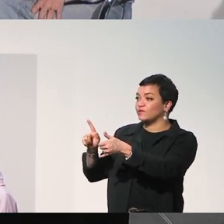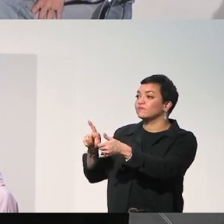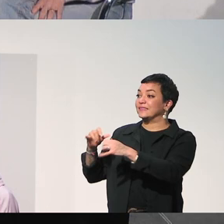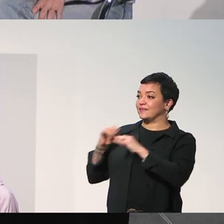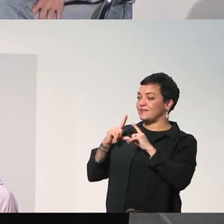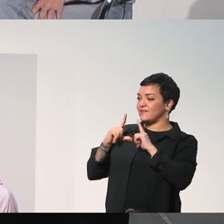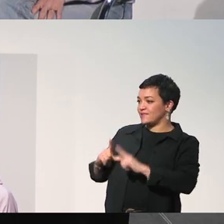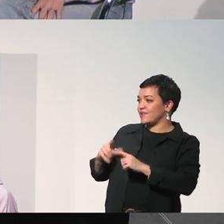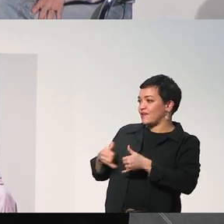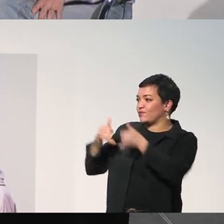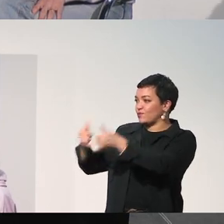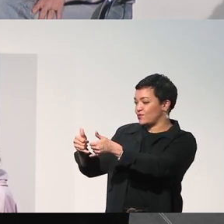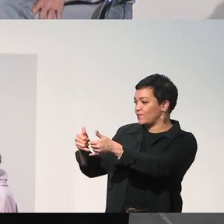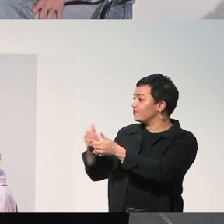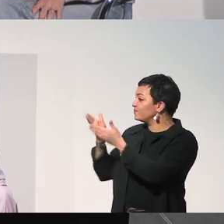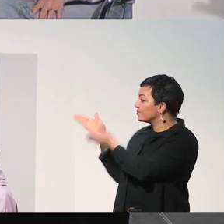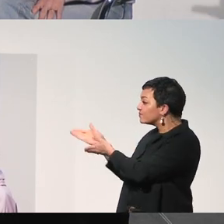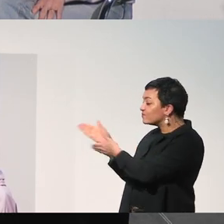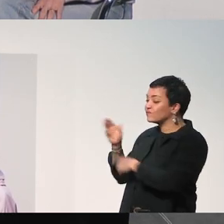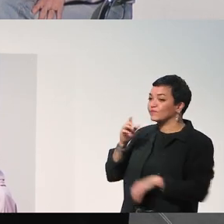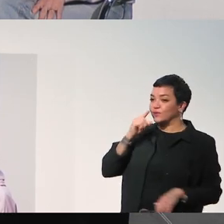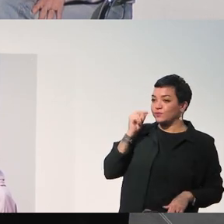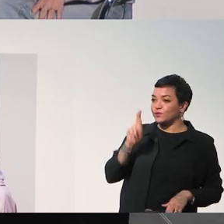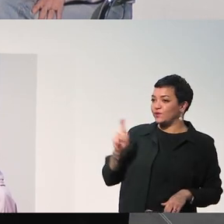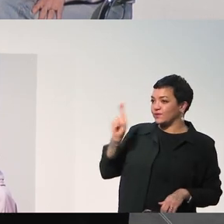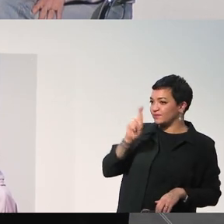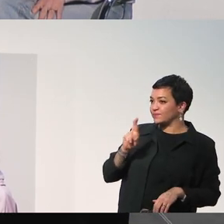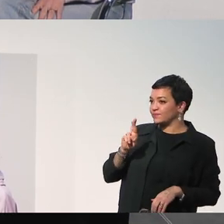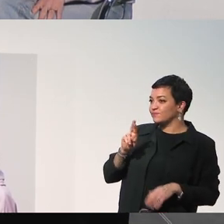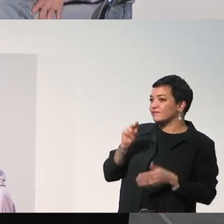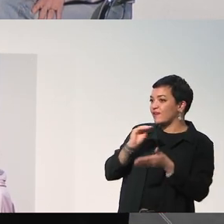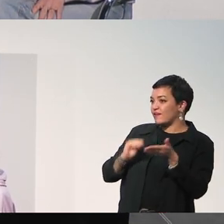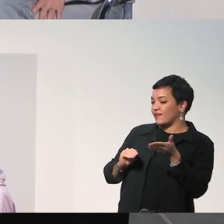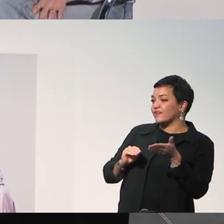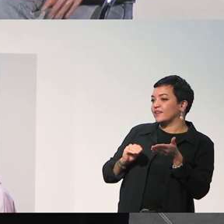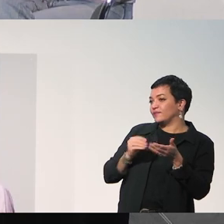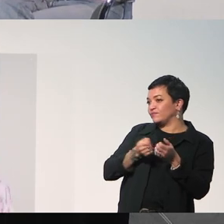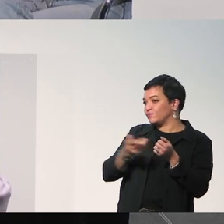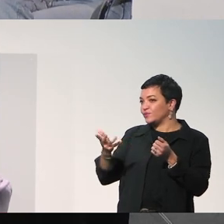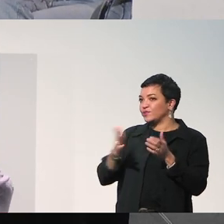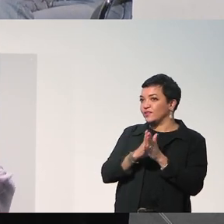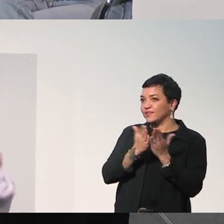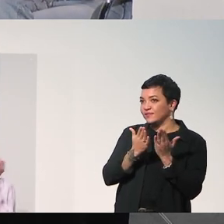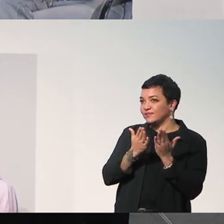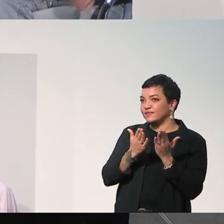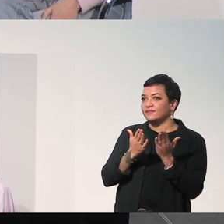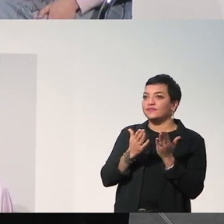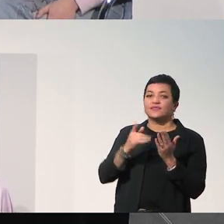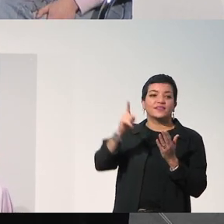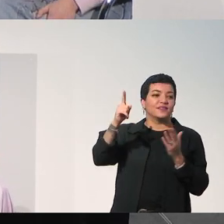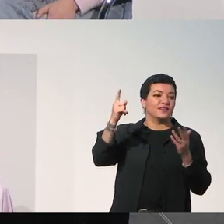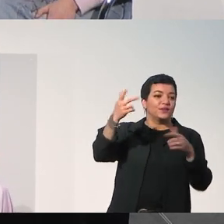chez Stock, et avec Olivier Roeux, auteur chez Alia de Défauts d'origine, Terrain vague, et en ce début d'année